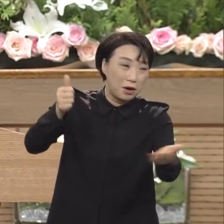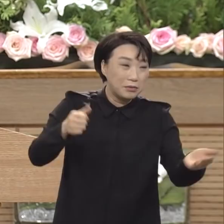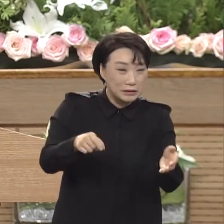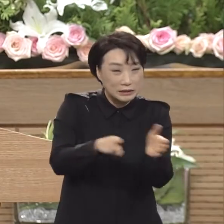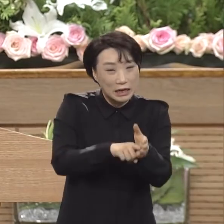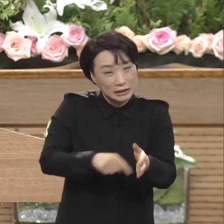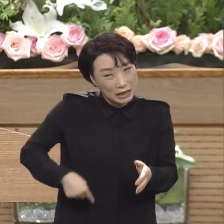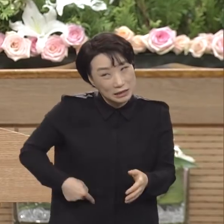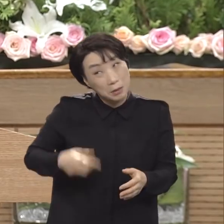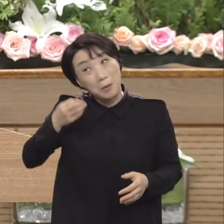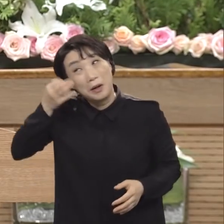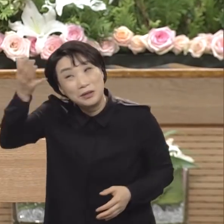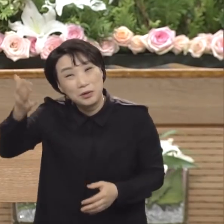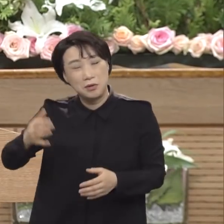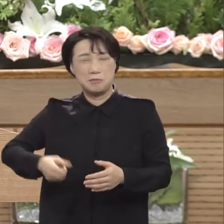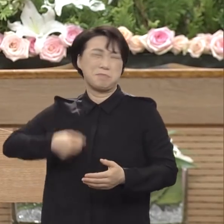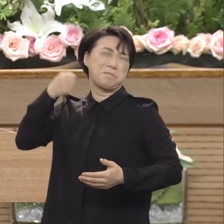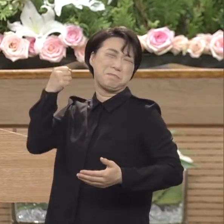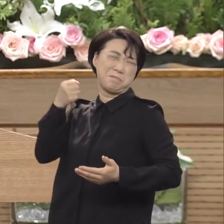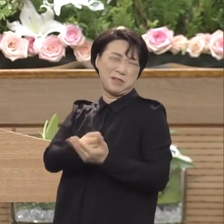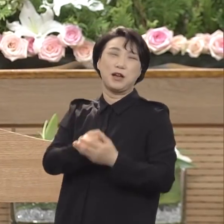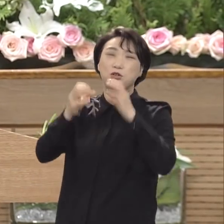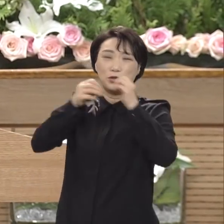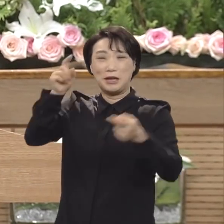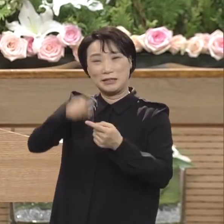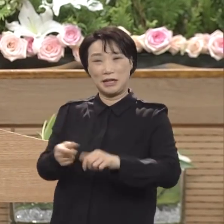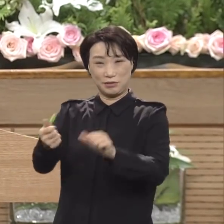양심 드러내고 용감하게 죽어라 이 말이오.